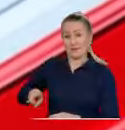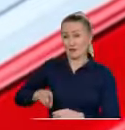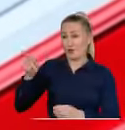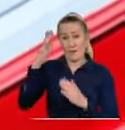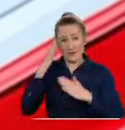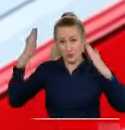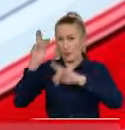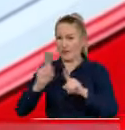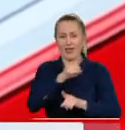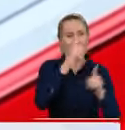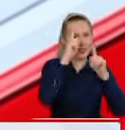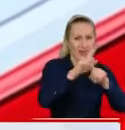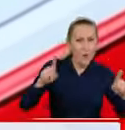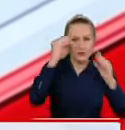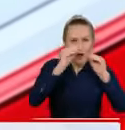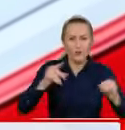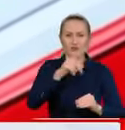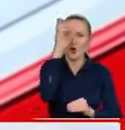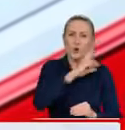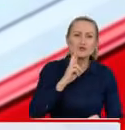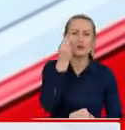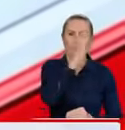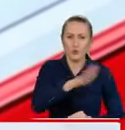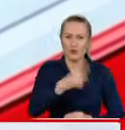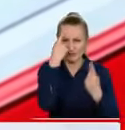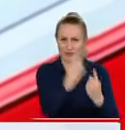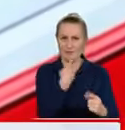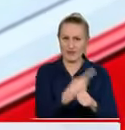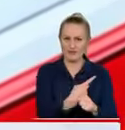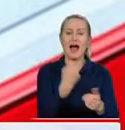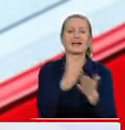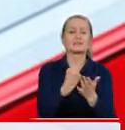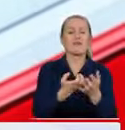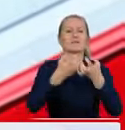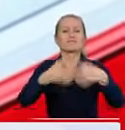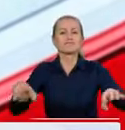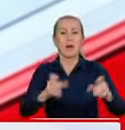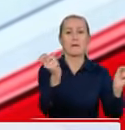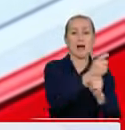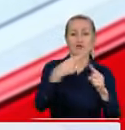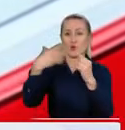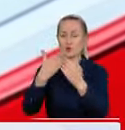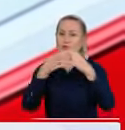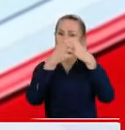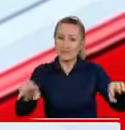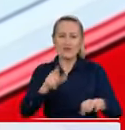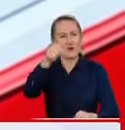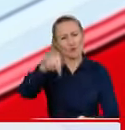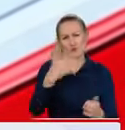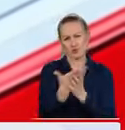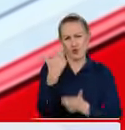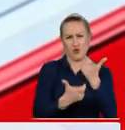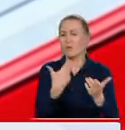a nauczyciele, a rodzice, a uczniowie. Natomiast kwestia rozdziału Kościoła od państwa, który trzeba wreszcie przeprowadzić dla